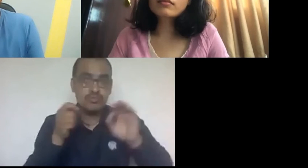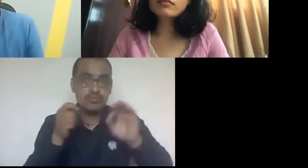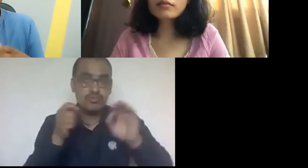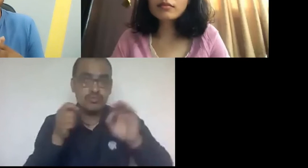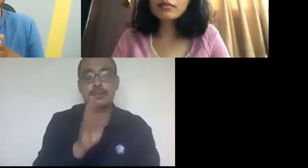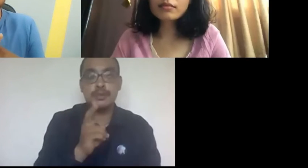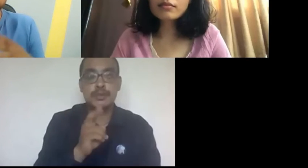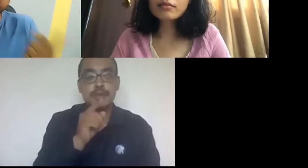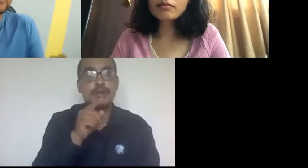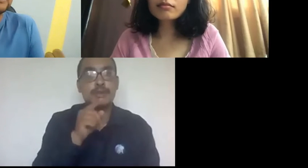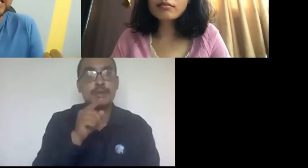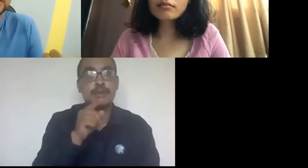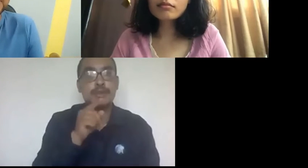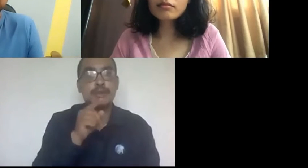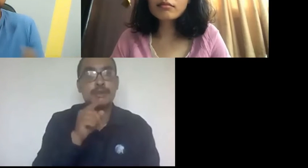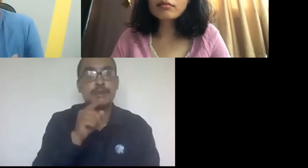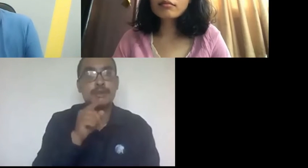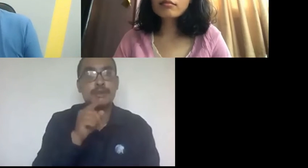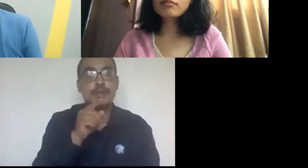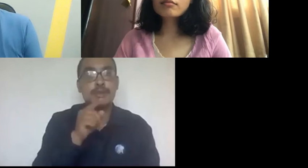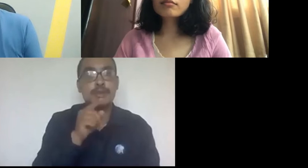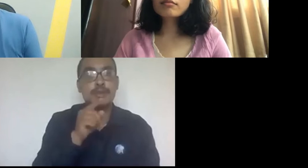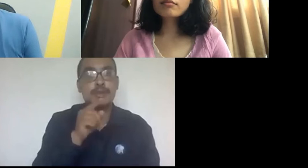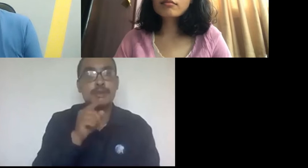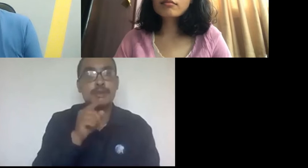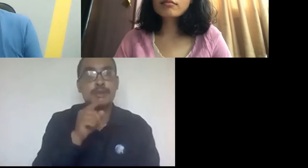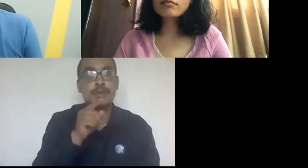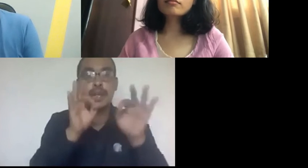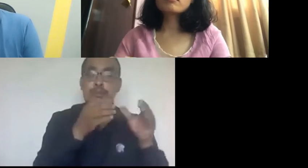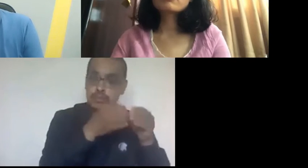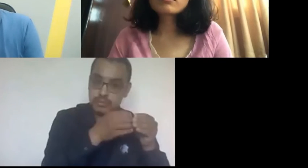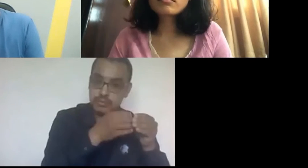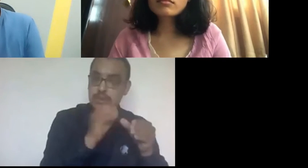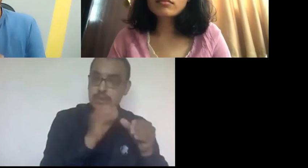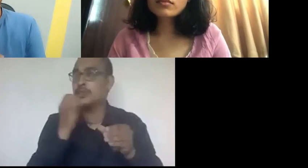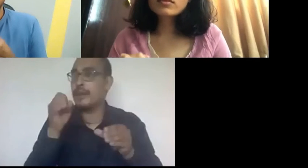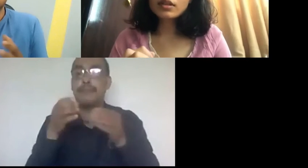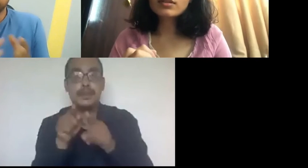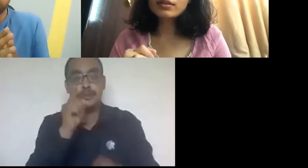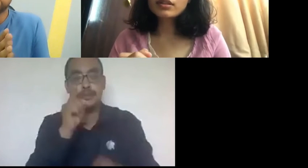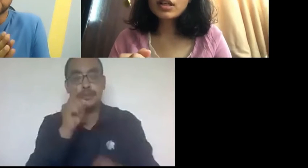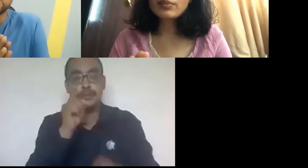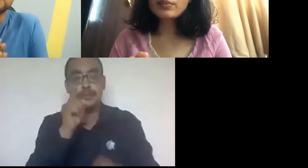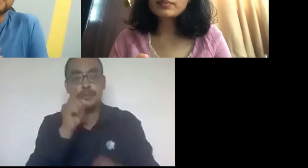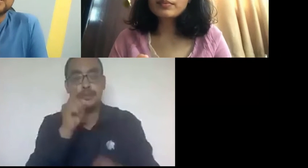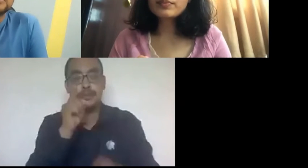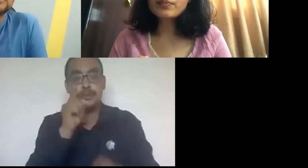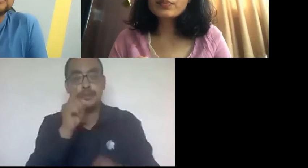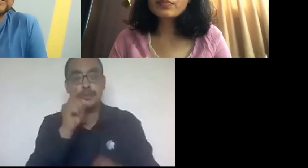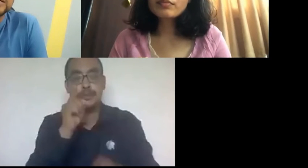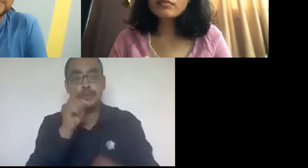एकदमै राम्रो पक्ष पनि एकदमै धेरै छ, नराम्रो पक्ष पनि एकदम धेरै देखिरहेको छ. र अब हामी कुरा